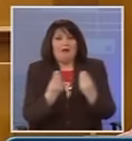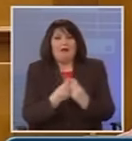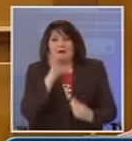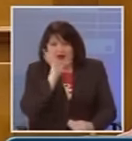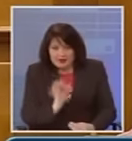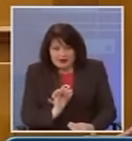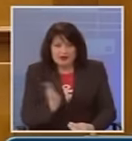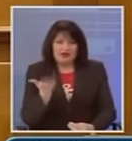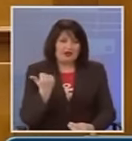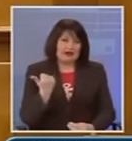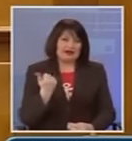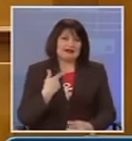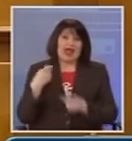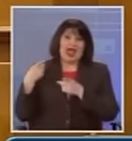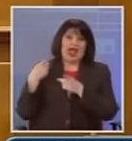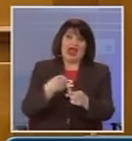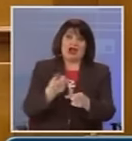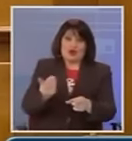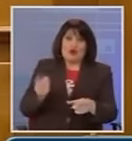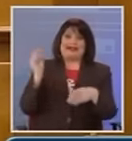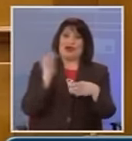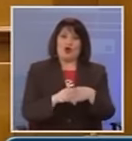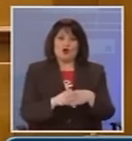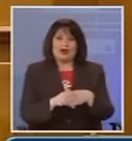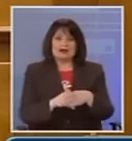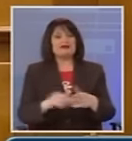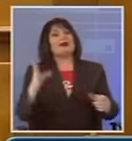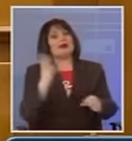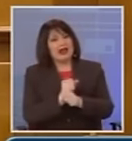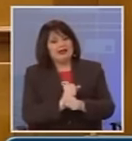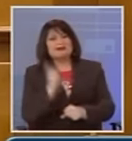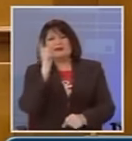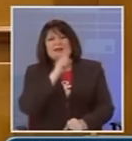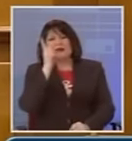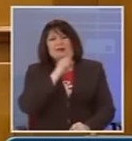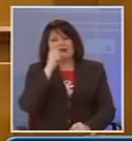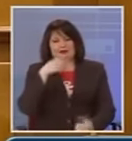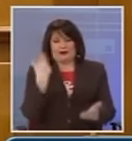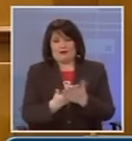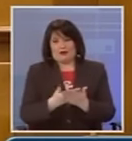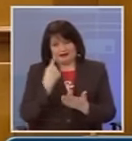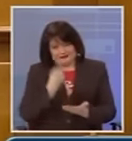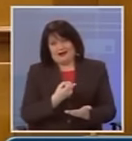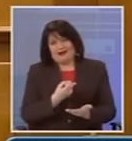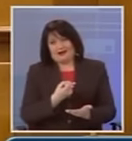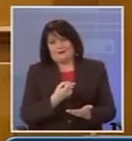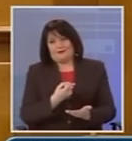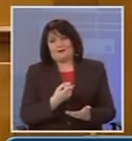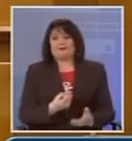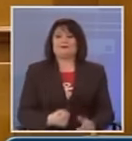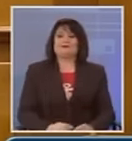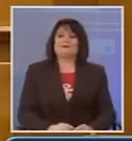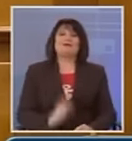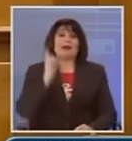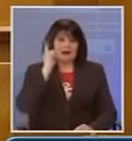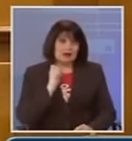είχατε. Εκβιάσατε πρόωρες εκλογές, τις κερδίσατε με ψέματα που τώρα πια αποδεικνύεται. Και να